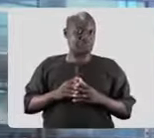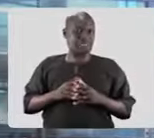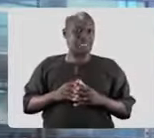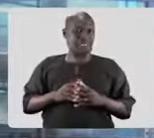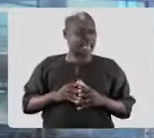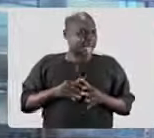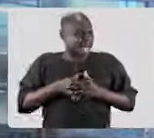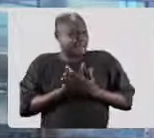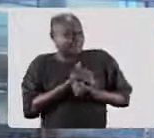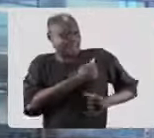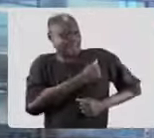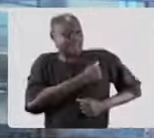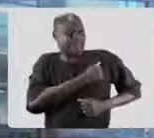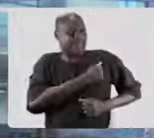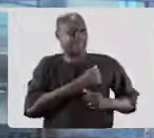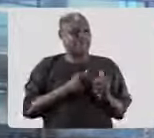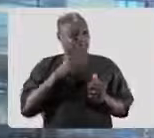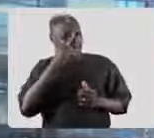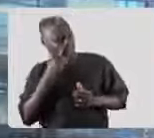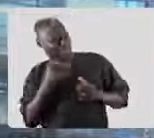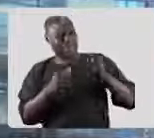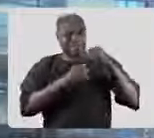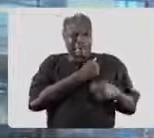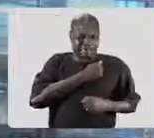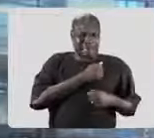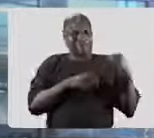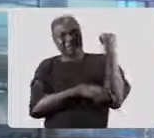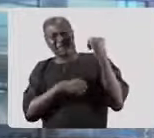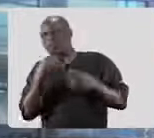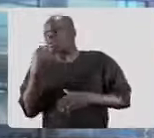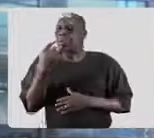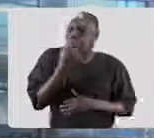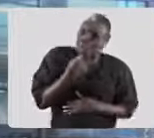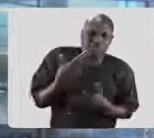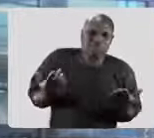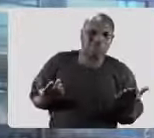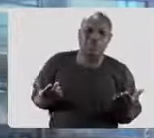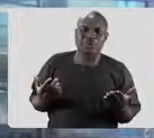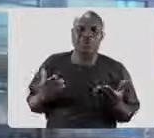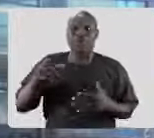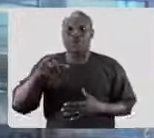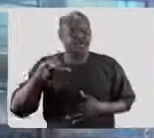na armed robbers no why ana wo jitu mse enfa no armed robber so far etuo ene se kan anasa